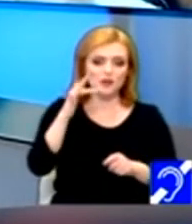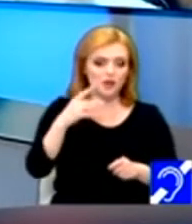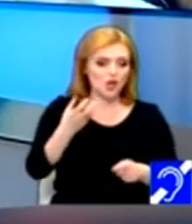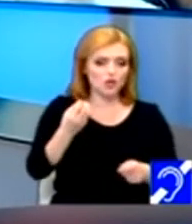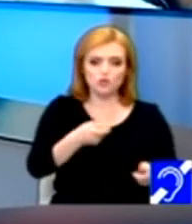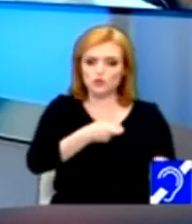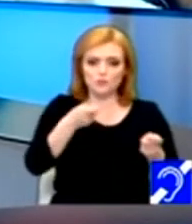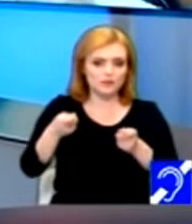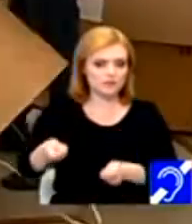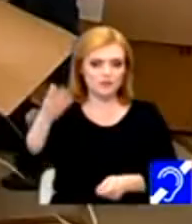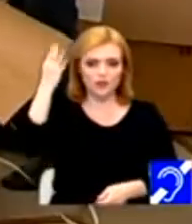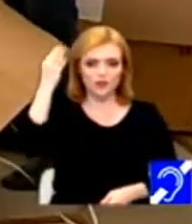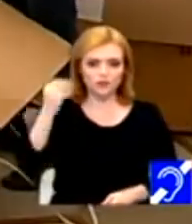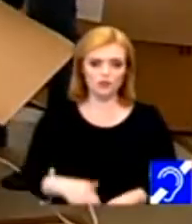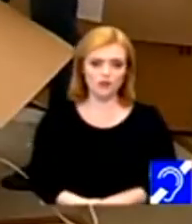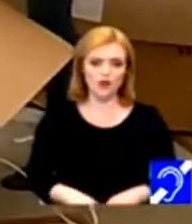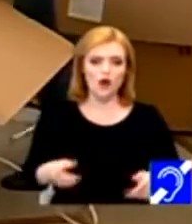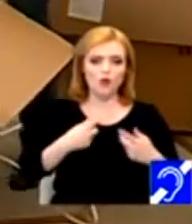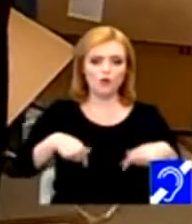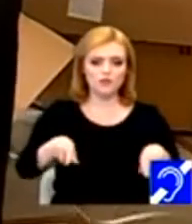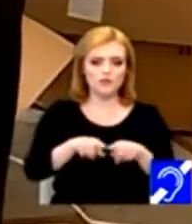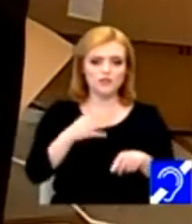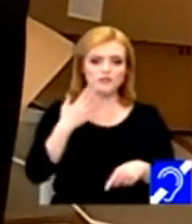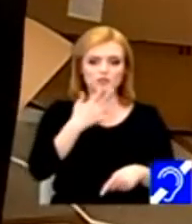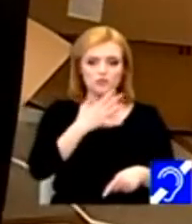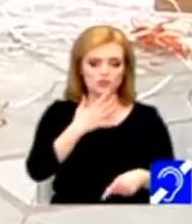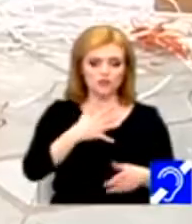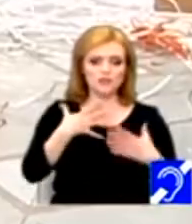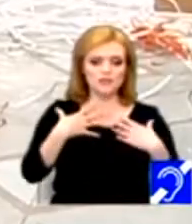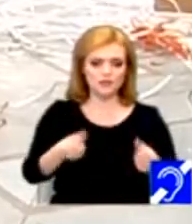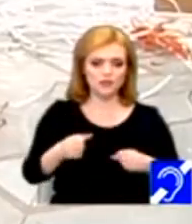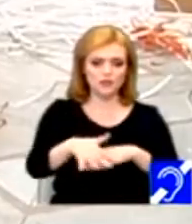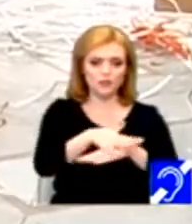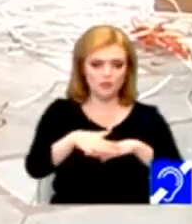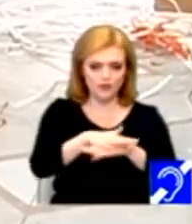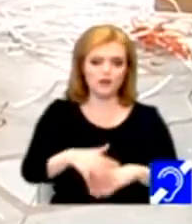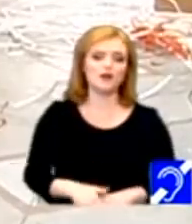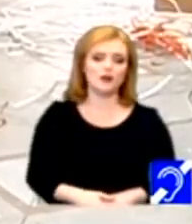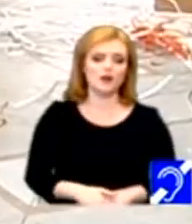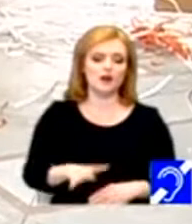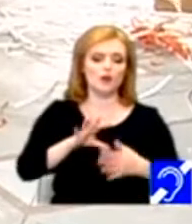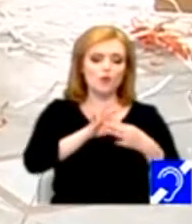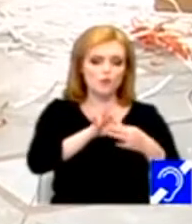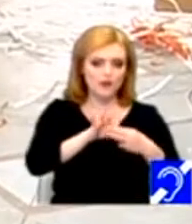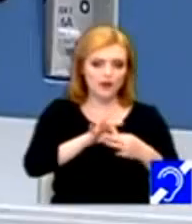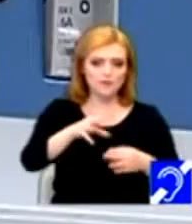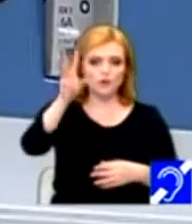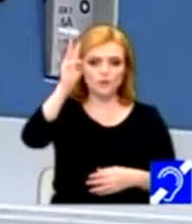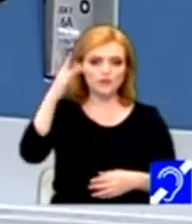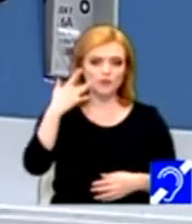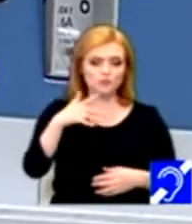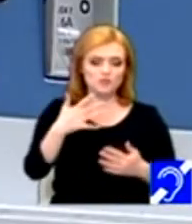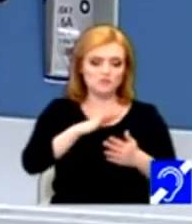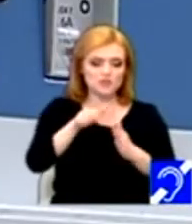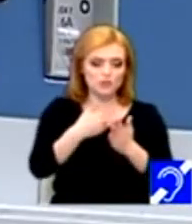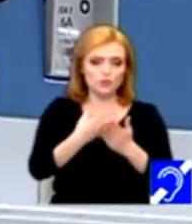țară. Potrivit Agenției Naționale pentru Sănătate Publică, autoritățile americane au comunicat pe 18 decembrie că sunt în negocieri